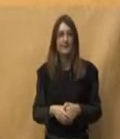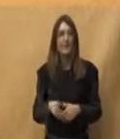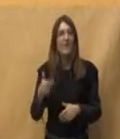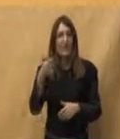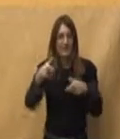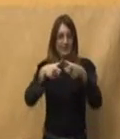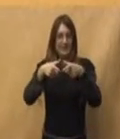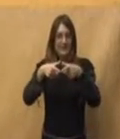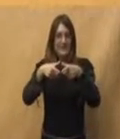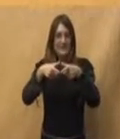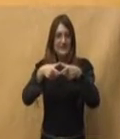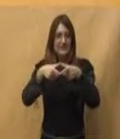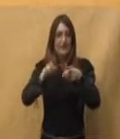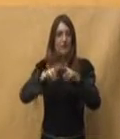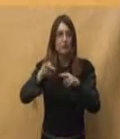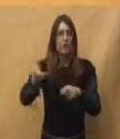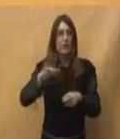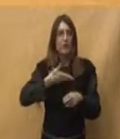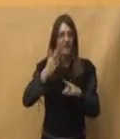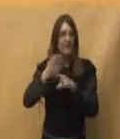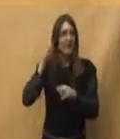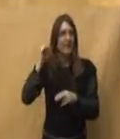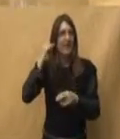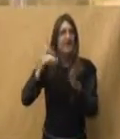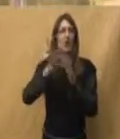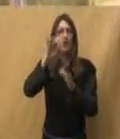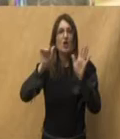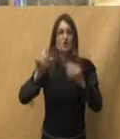jedan DVD će dobiti, mi smo ukopčali telefone